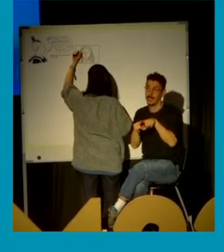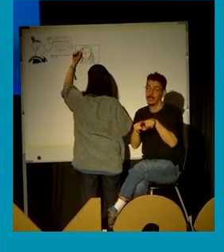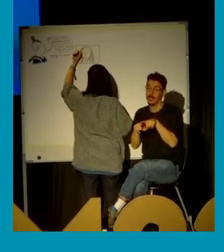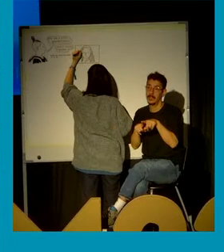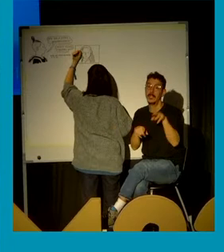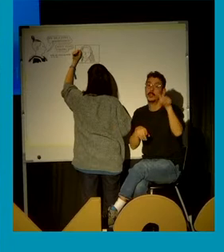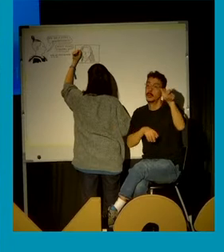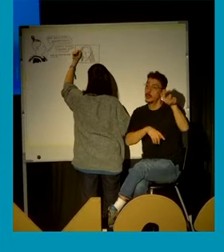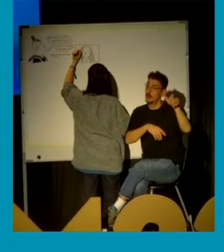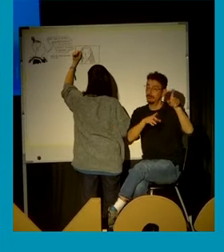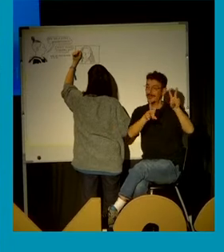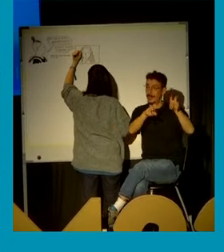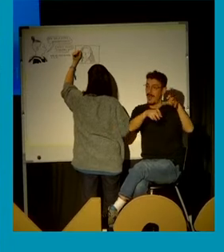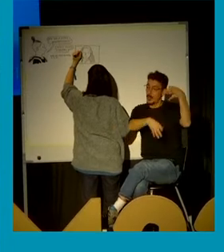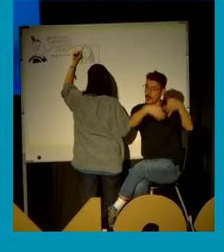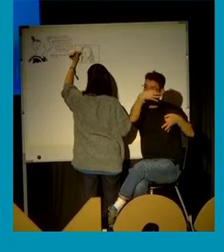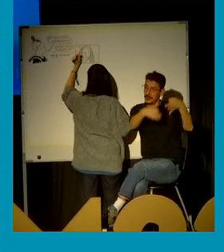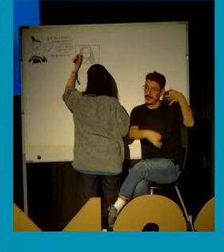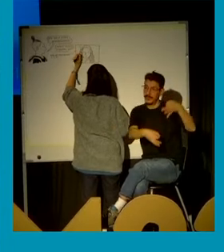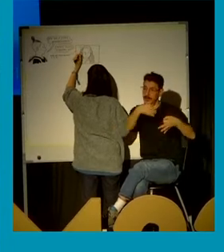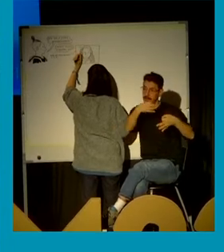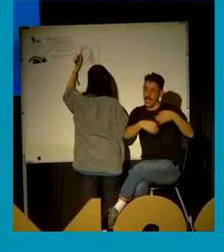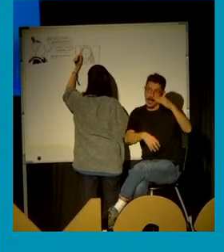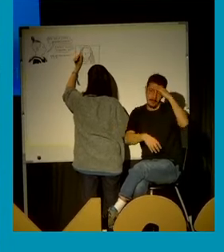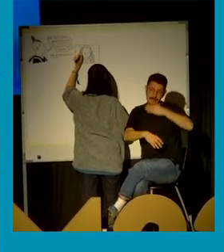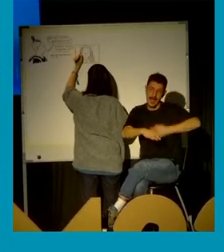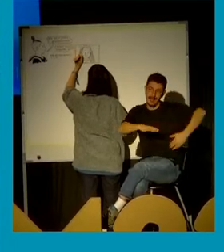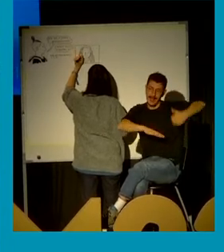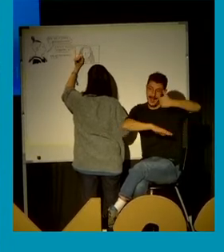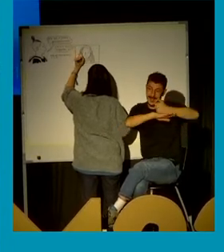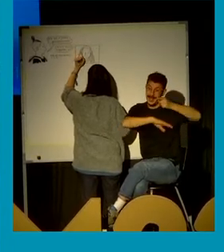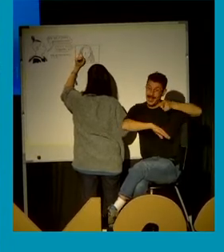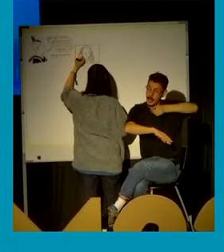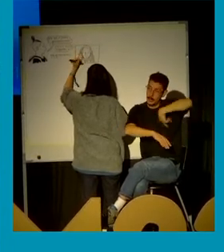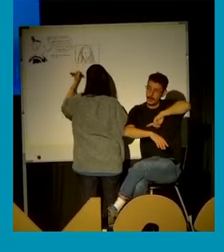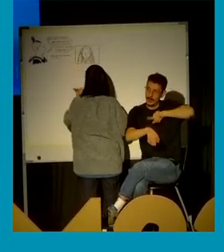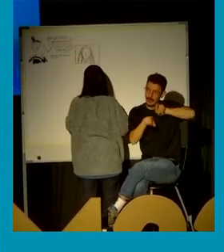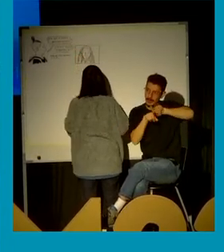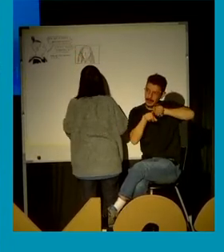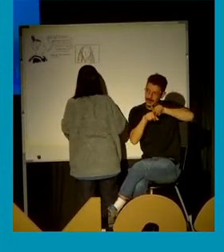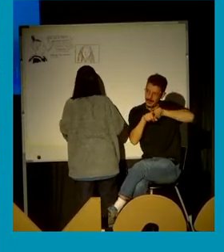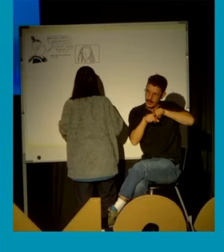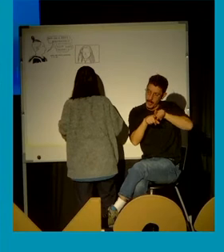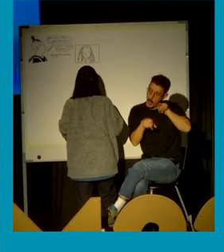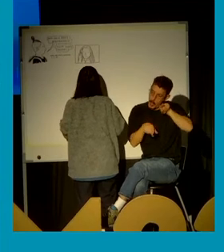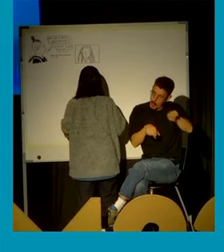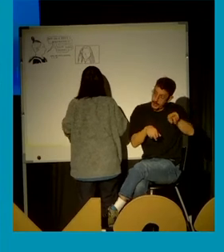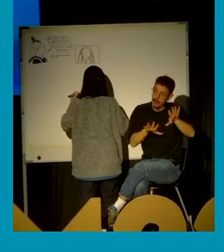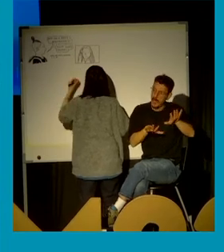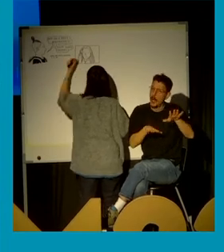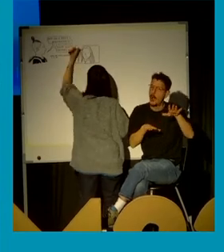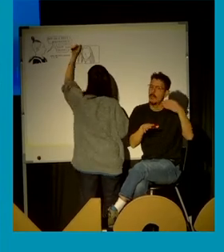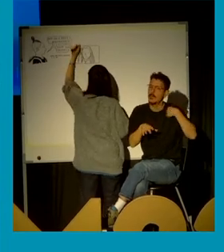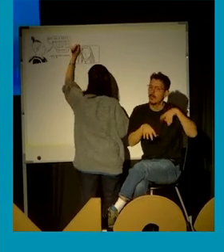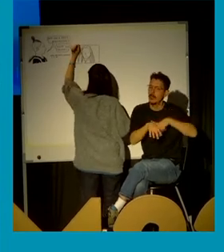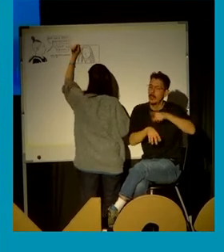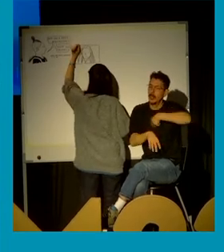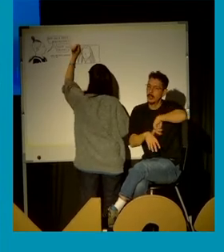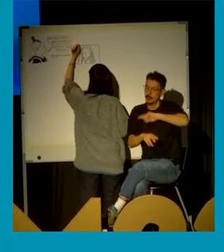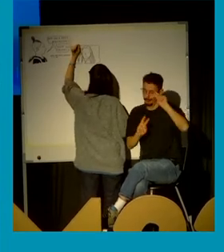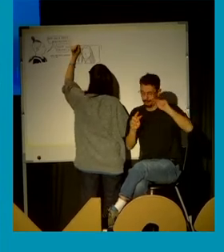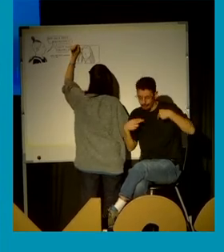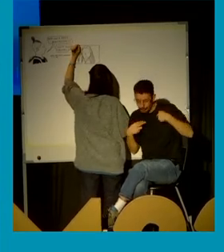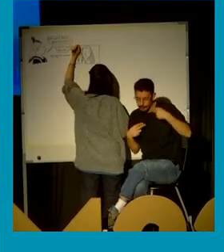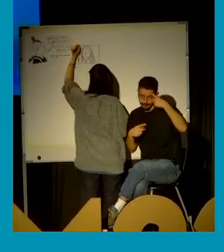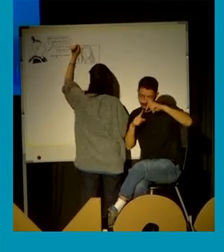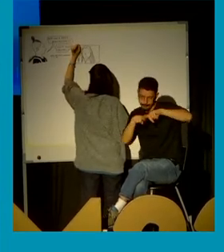patriarcal, però, clar, això ens posa davant del repte de quina és la justícia feminista, no?, i com la construïm. Aleshores, bueno, dins